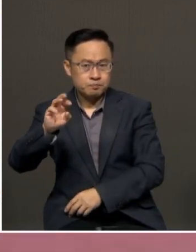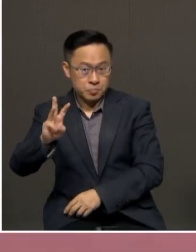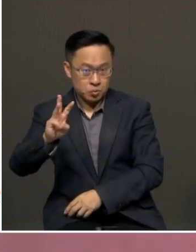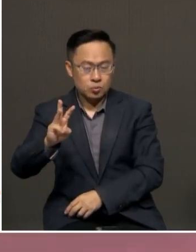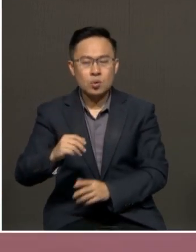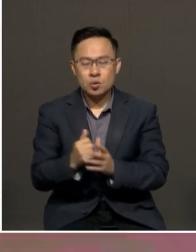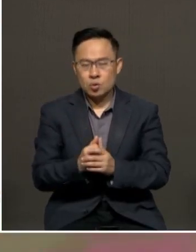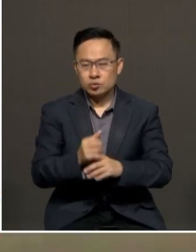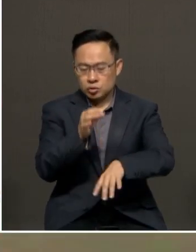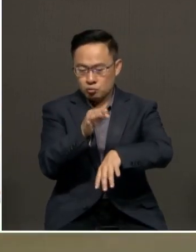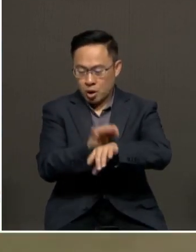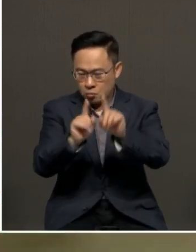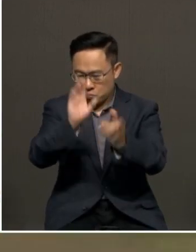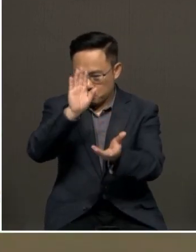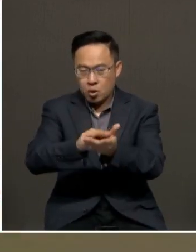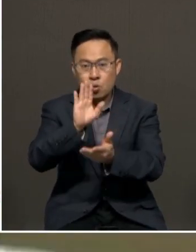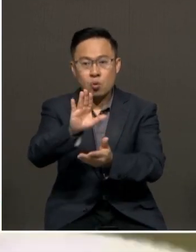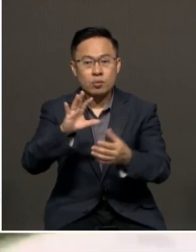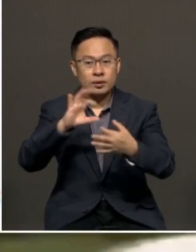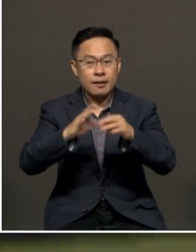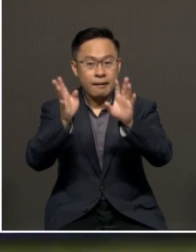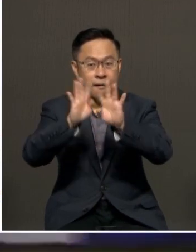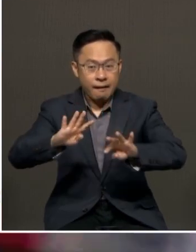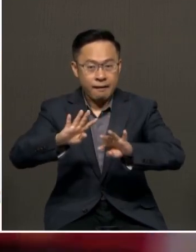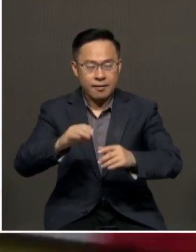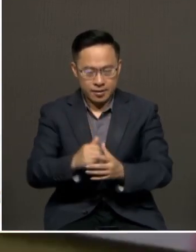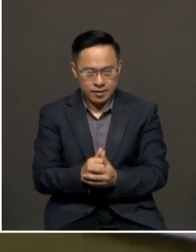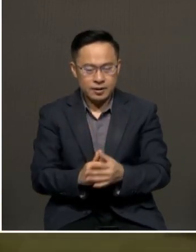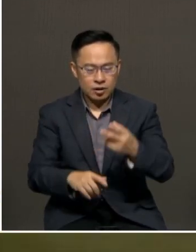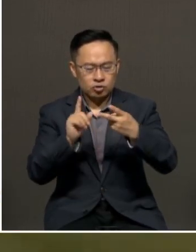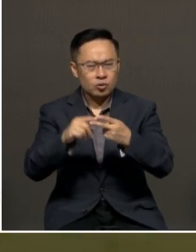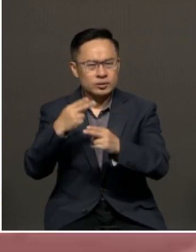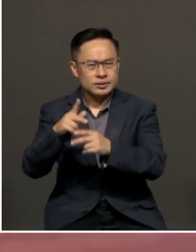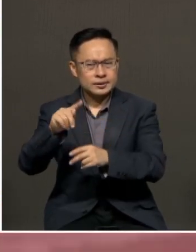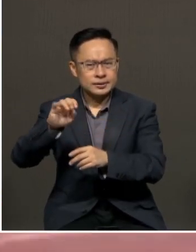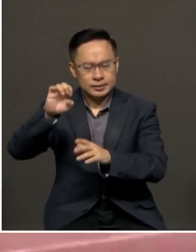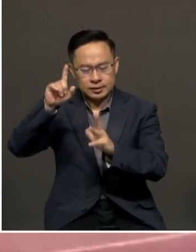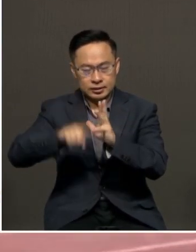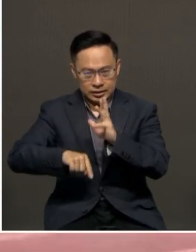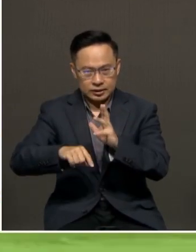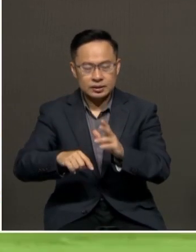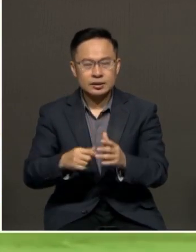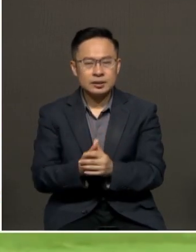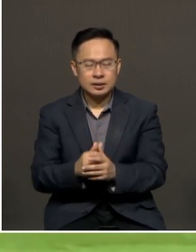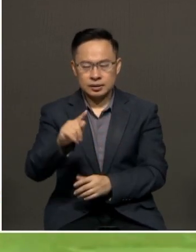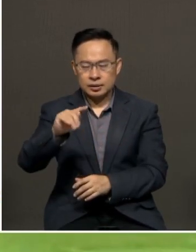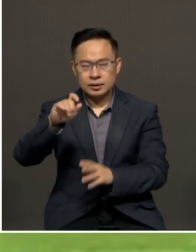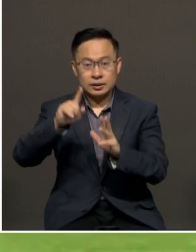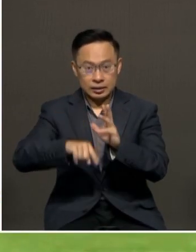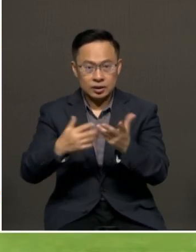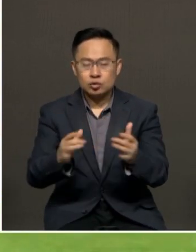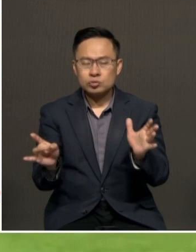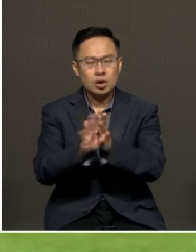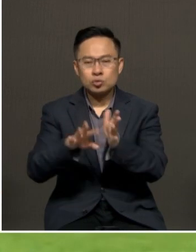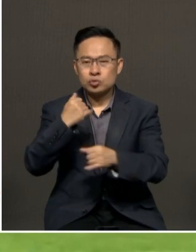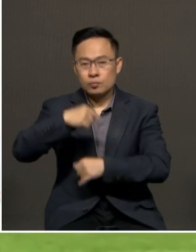ของสถิติประเทศไทยแล้วก็รวมถึงตีวุฒิพงษ์เกษรินทร์ซึ่งผลค่ะก็ปรากฏว่าเป็นเทพบิวเนี่ยที่สามารถวิ่งเข้าเส้นชัยเป็